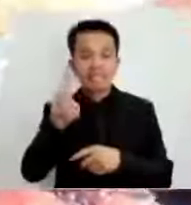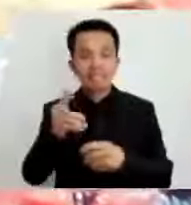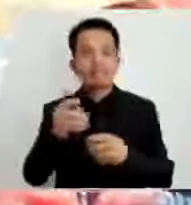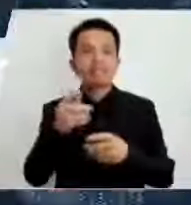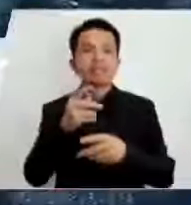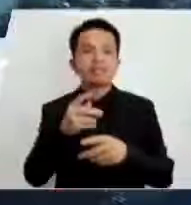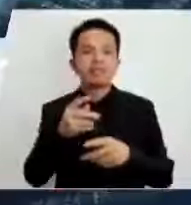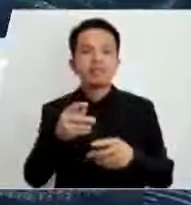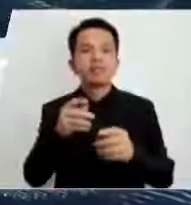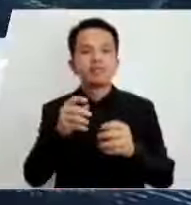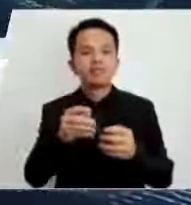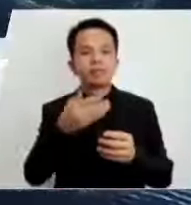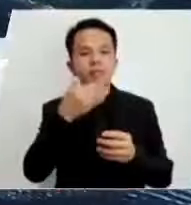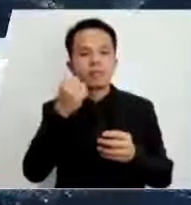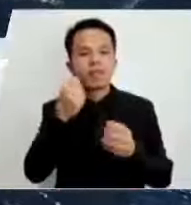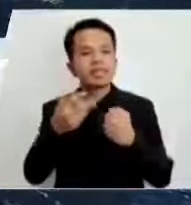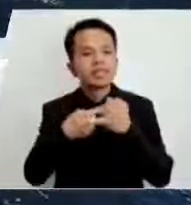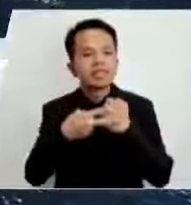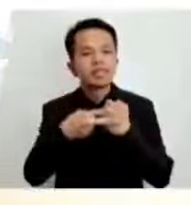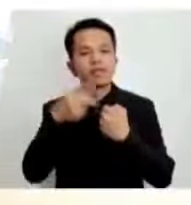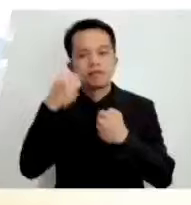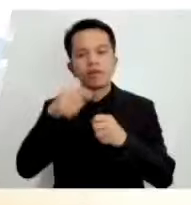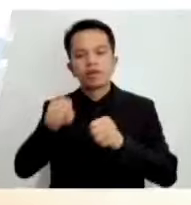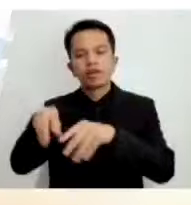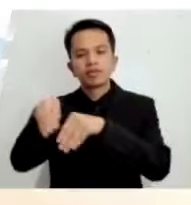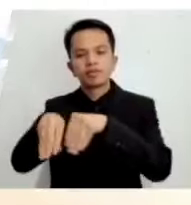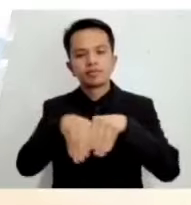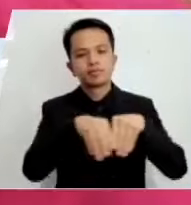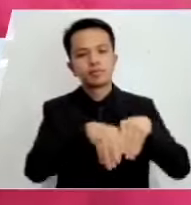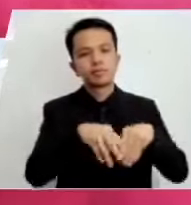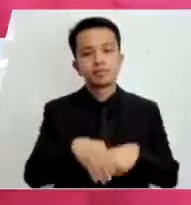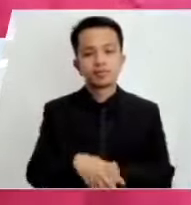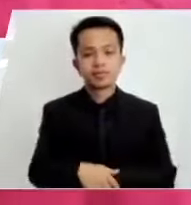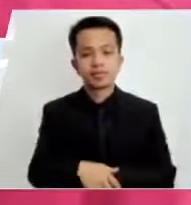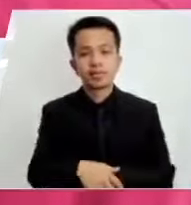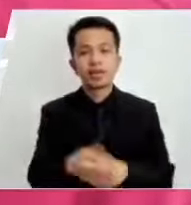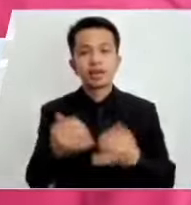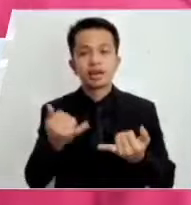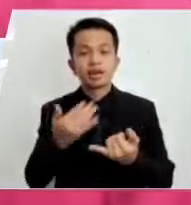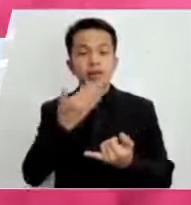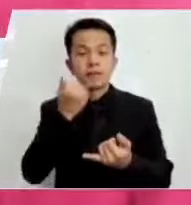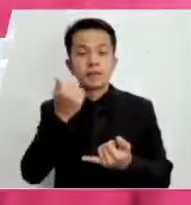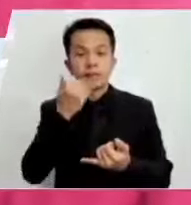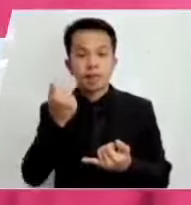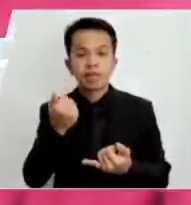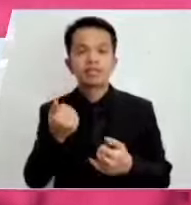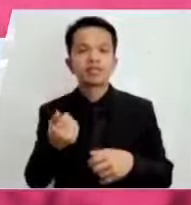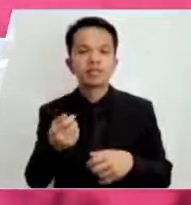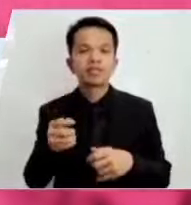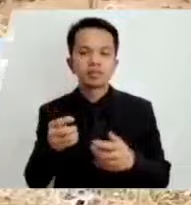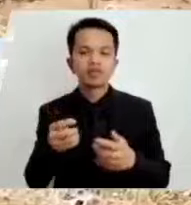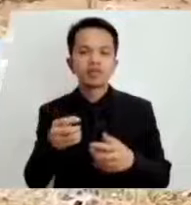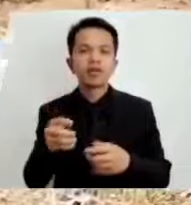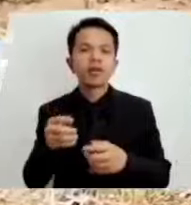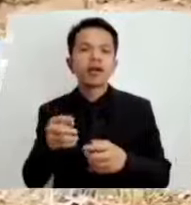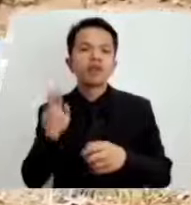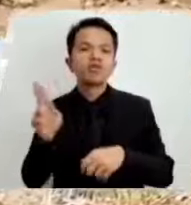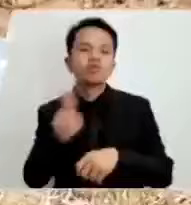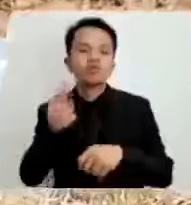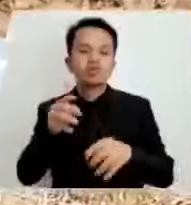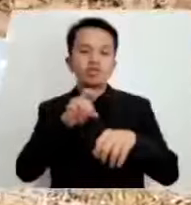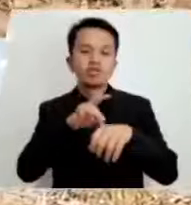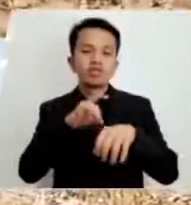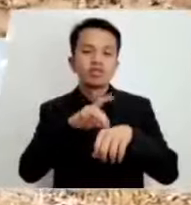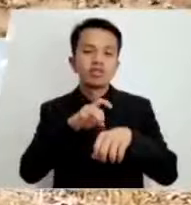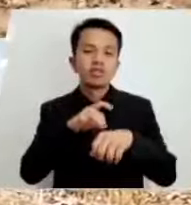magsasaka ayon sa doh at mga eksperto mainam na kainin ng pakwan ngayong tag-init para mhyr ang katawan